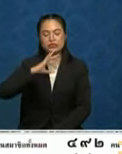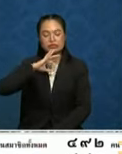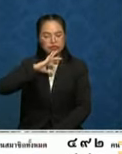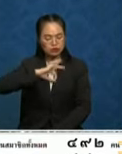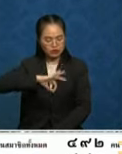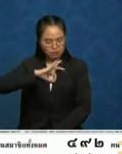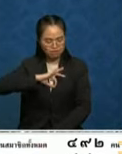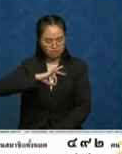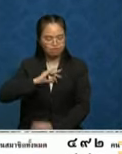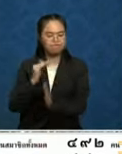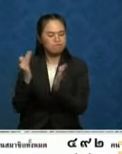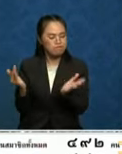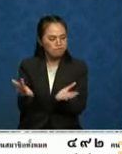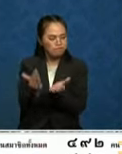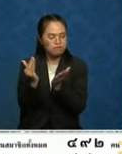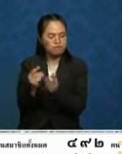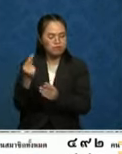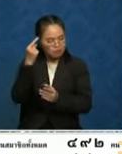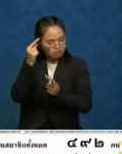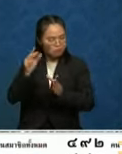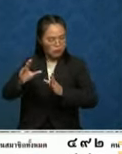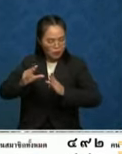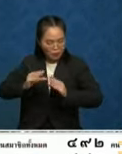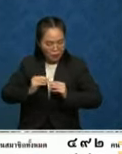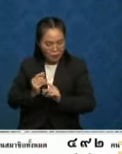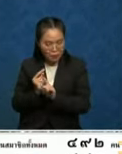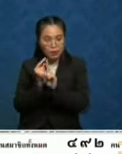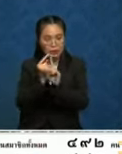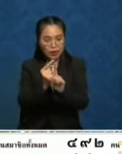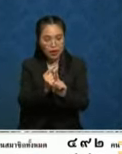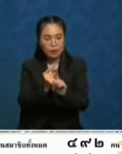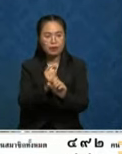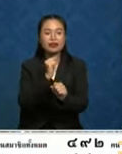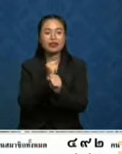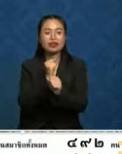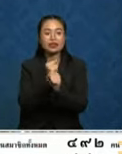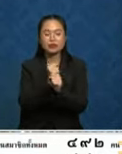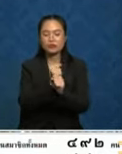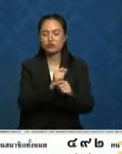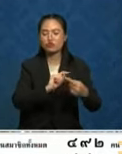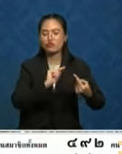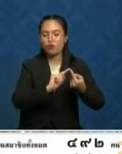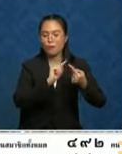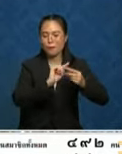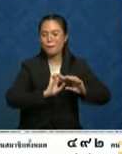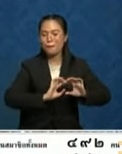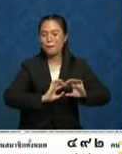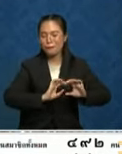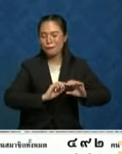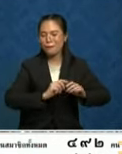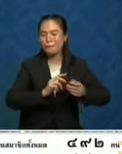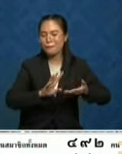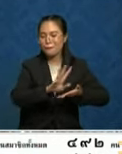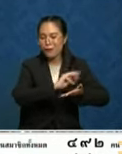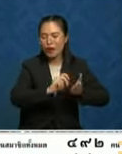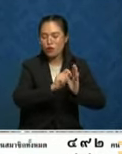ด้วยในเห็นด้วยกับการอ่าออกนอกระบบของมหาวิทยาลัย